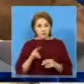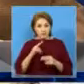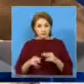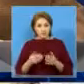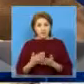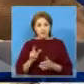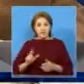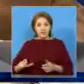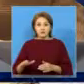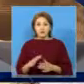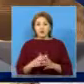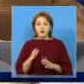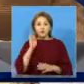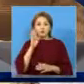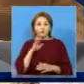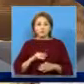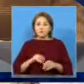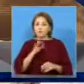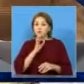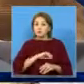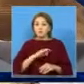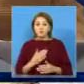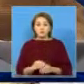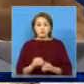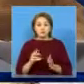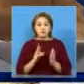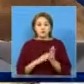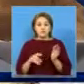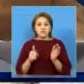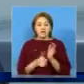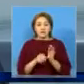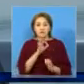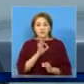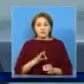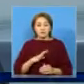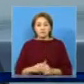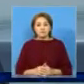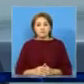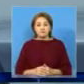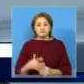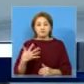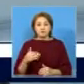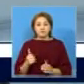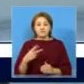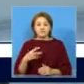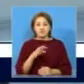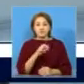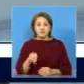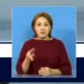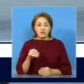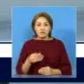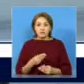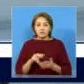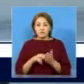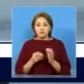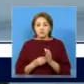аяқталса, халықтың орталықтандырылған суға қол жетімділігі 96%-ға жуықтайды. 502 миллиард теңгеге 17 жоба, жұмыспен